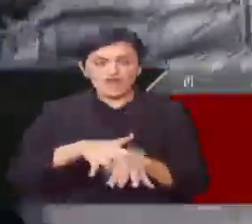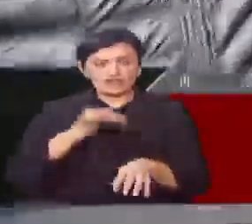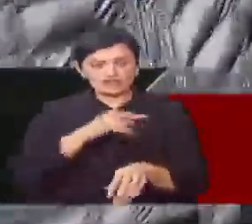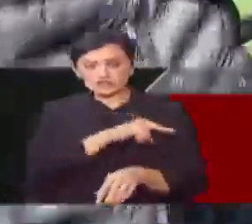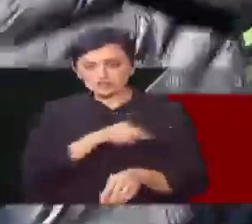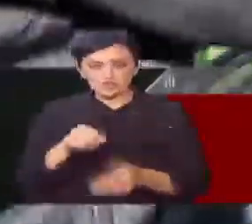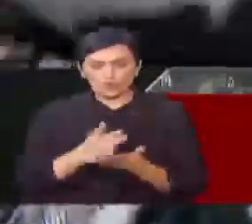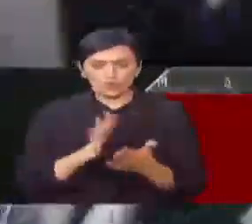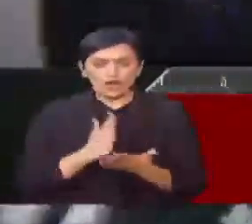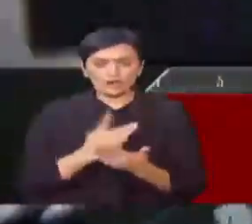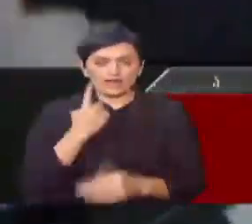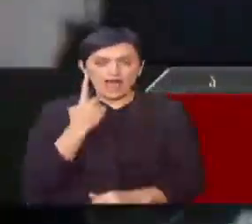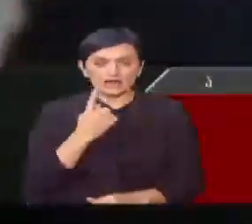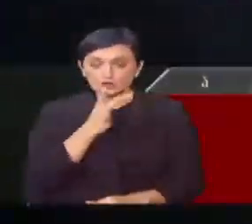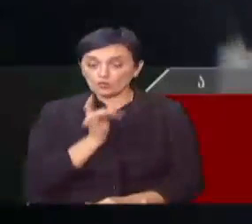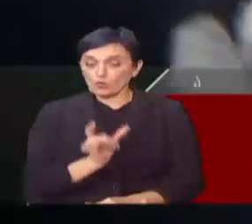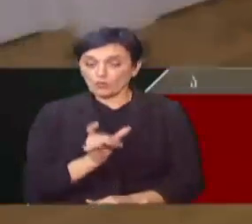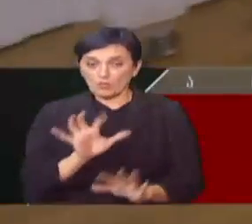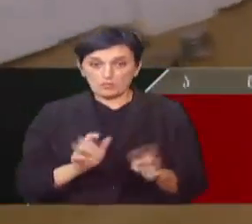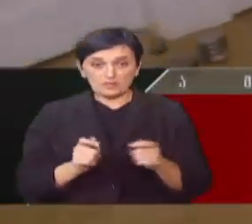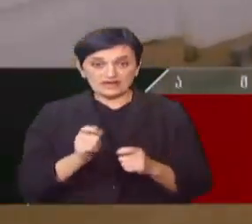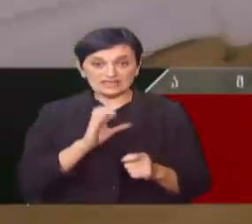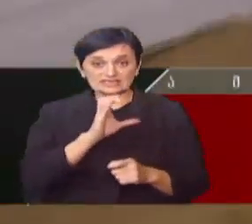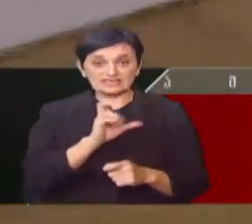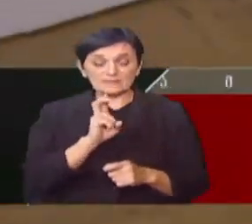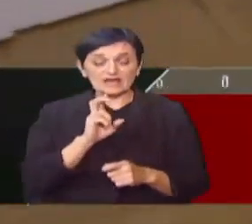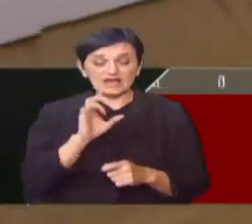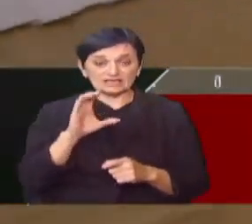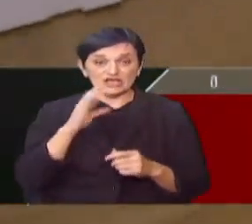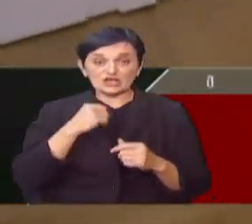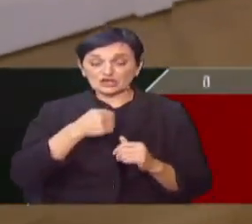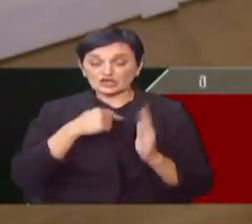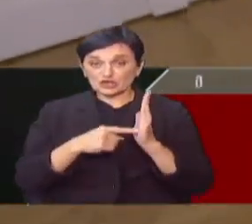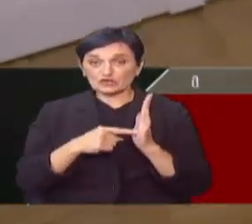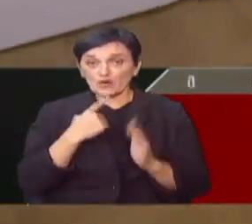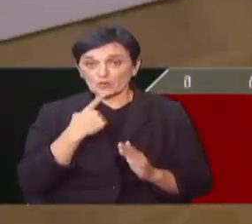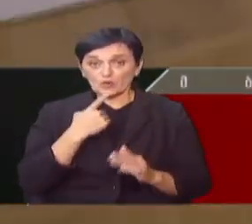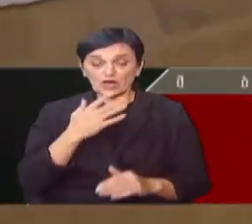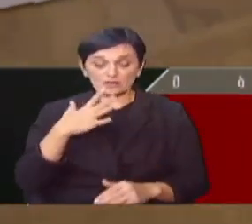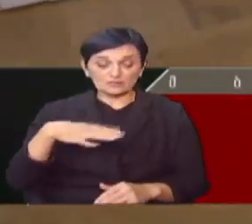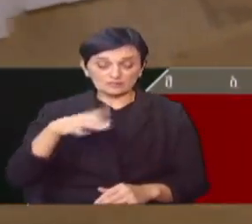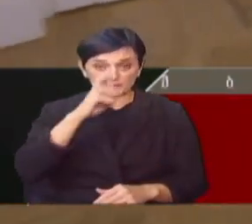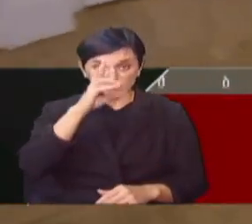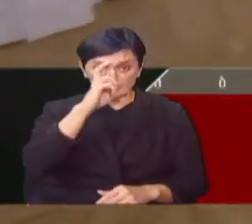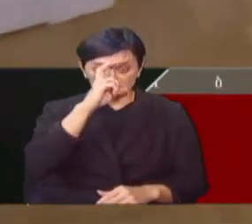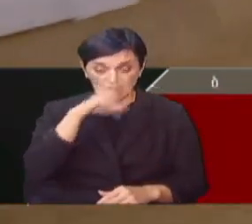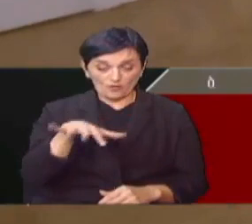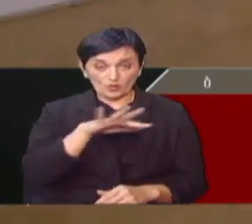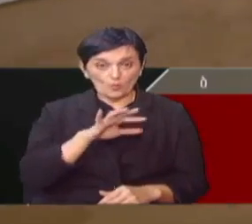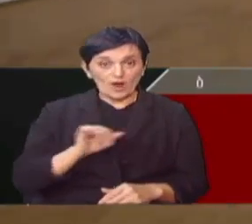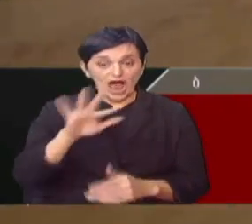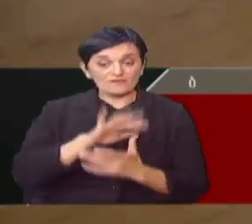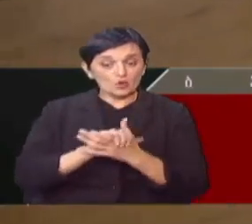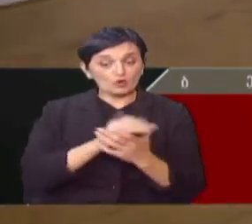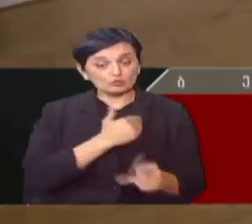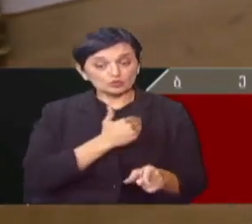აქვს, თუმცა არის ერთი მომენტი. თუ დღეს პრეზიდენტ CBS-თან ინტერვიუში ეჭვიში აქვს, სურს თუ არა მთავრობას ქვეყნისთვის ევროკავშირი, სულ